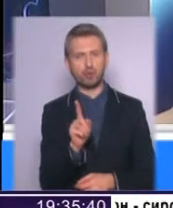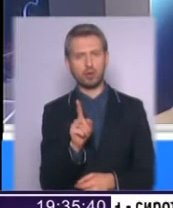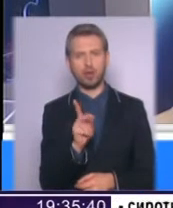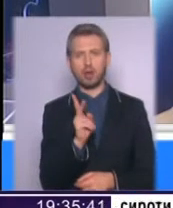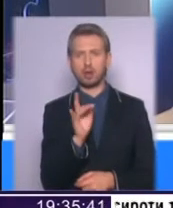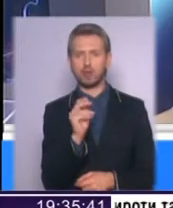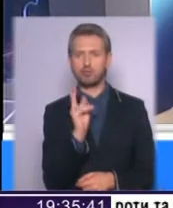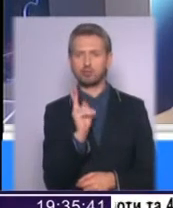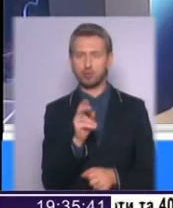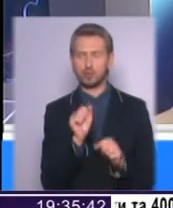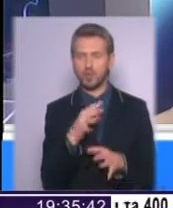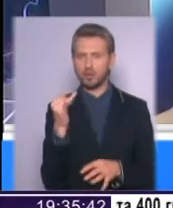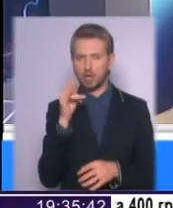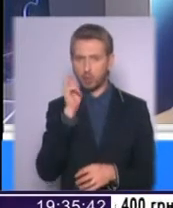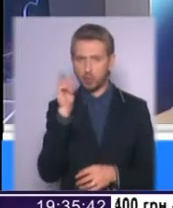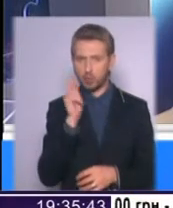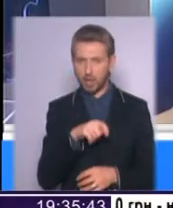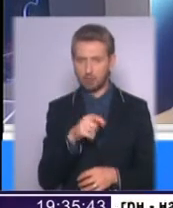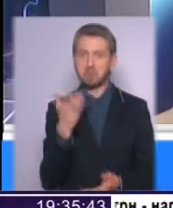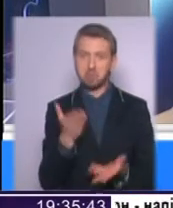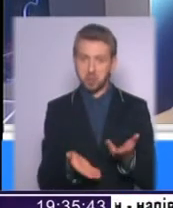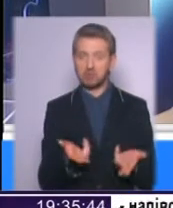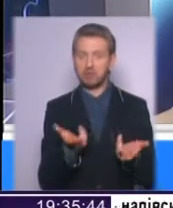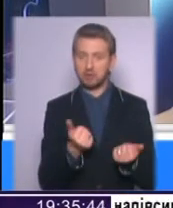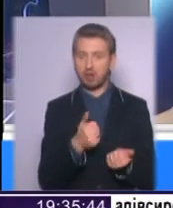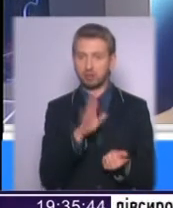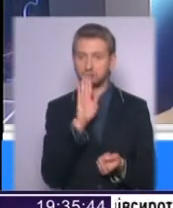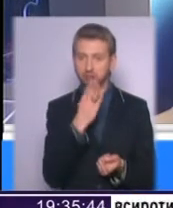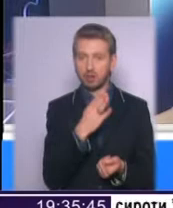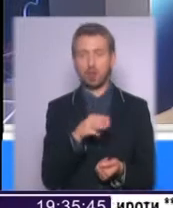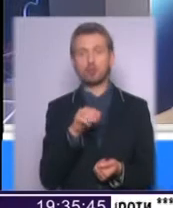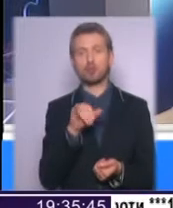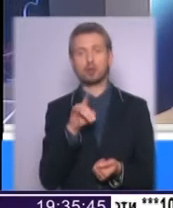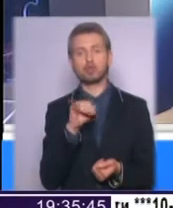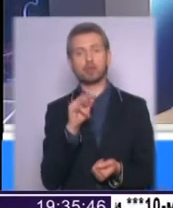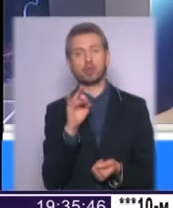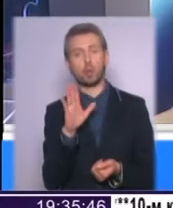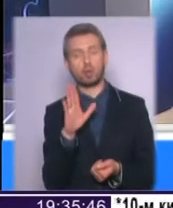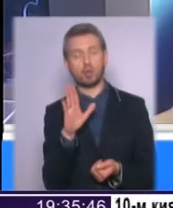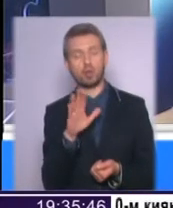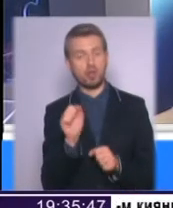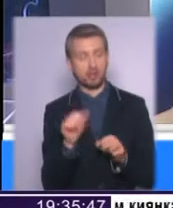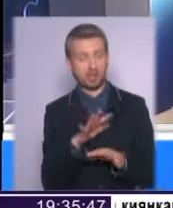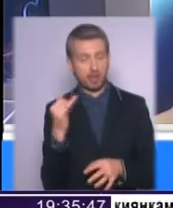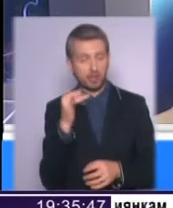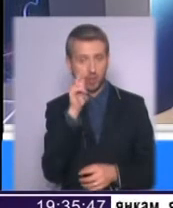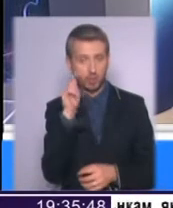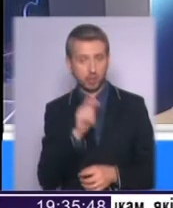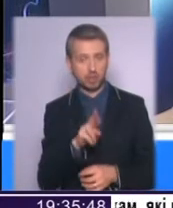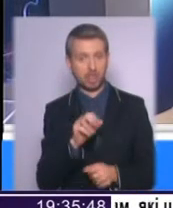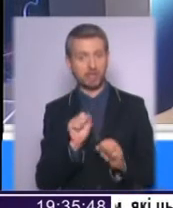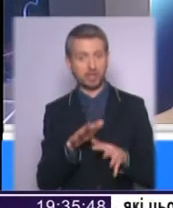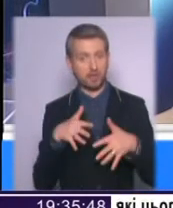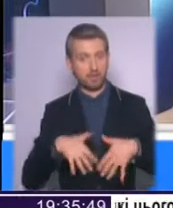Кравчук здав інтереси України. Так, це можливо здав. А Турчинов не здав інтереси України, як віддав